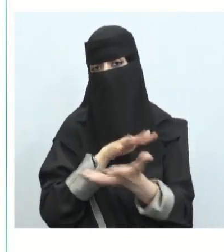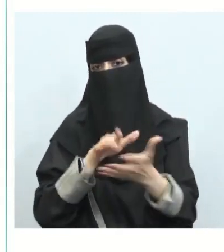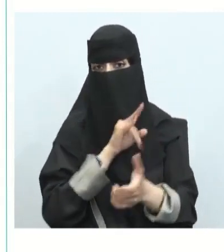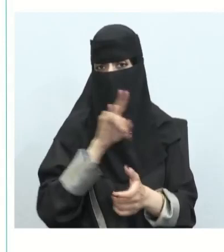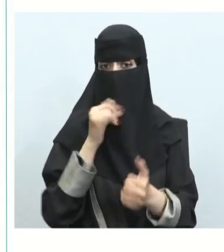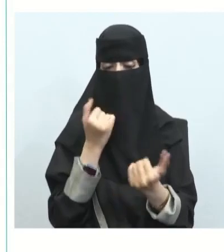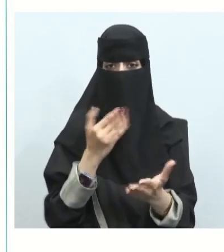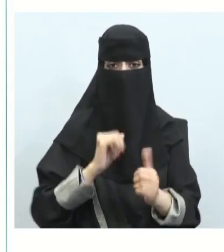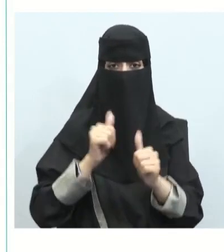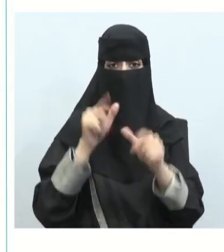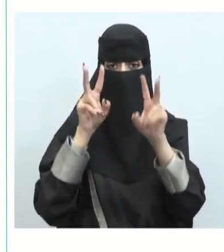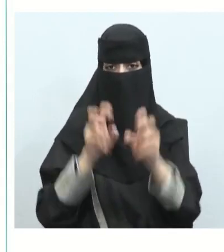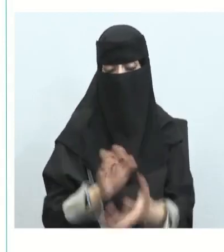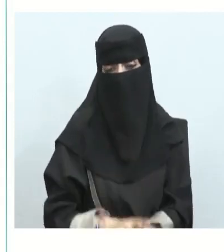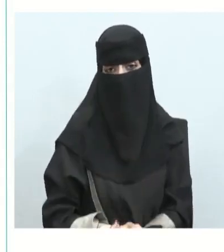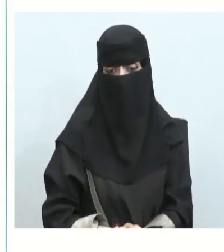لا نستطيع